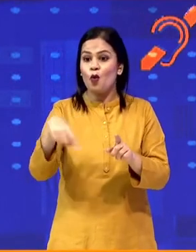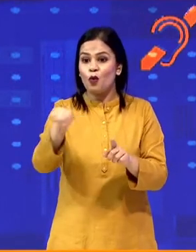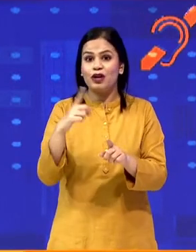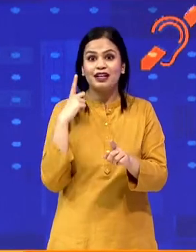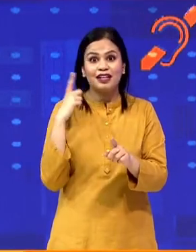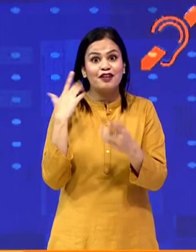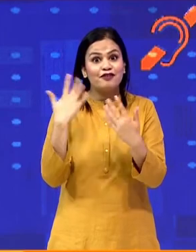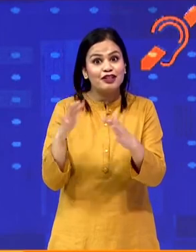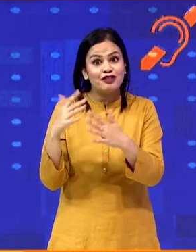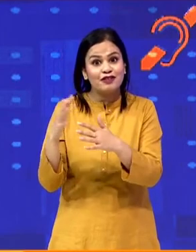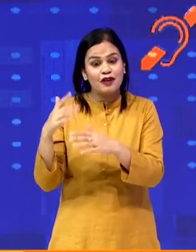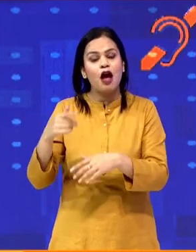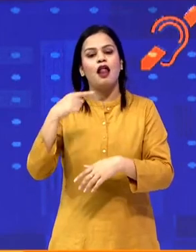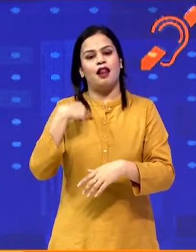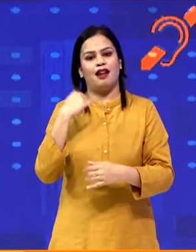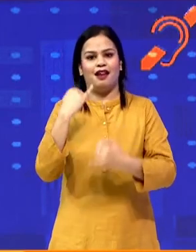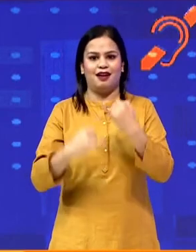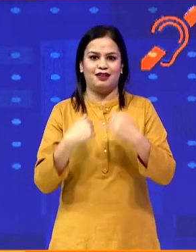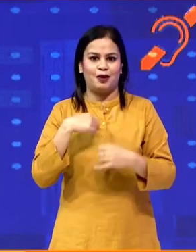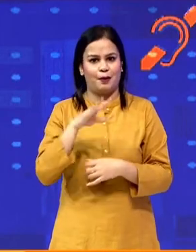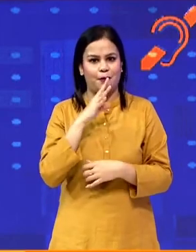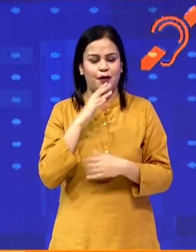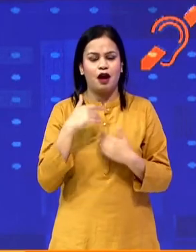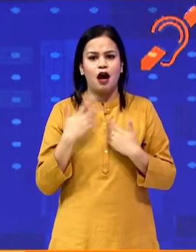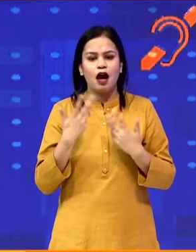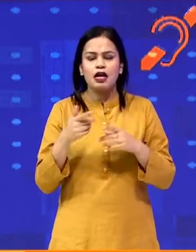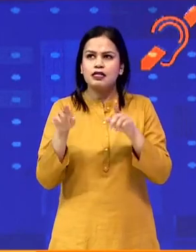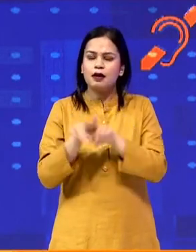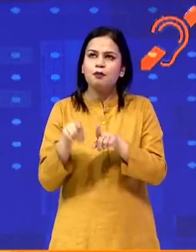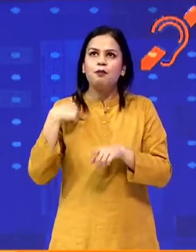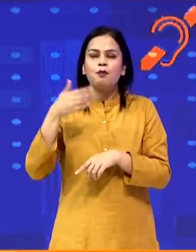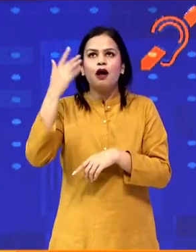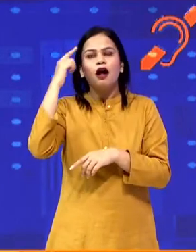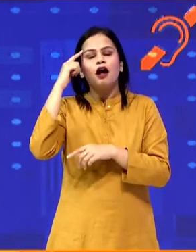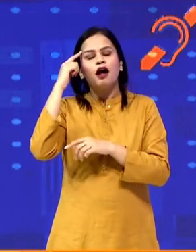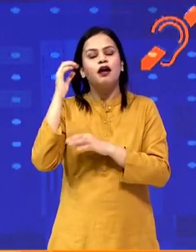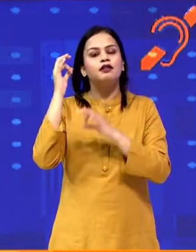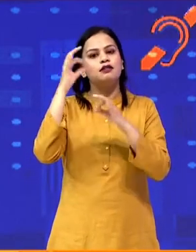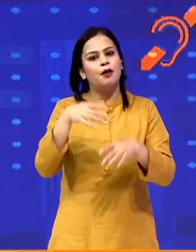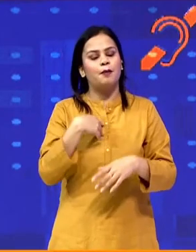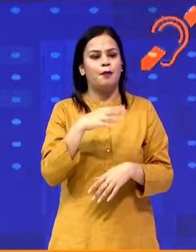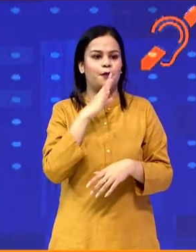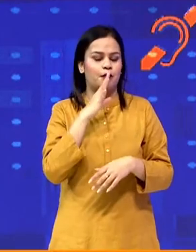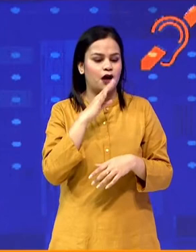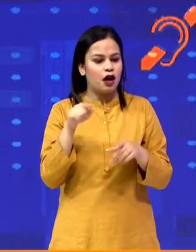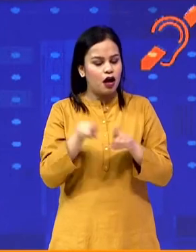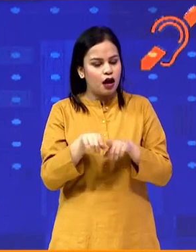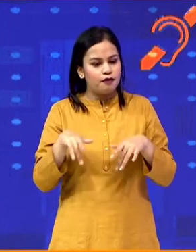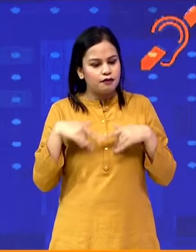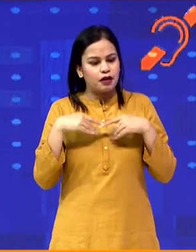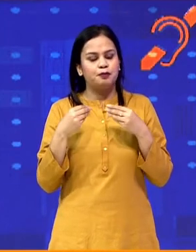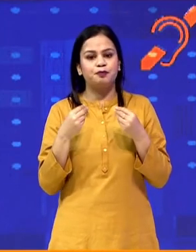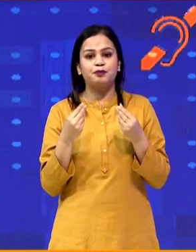सभी ने कहा तो मैं भी इस दृश्य को बयान कर रहा था तो मैं खुद चौक हो गया